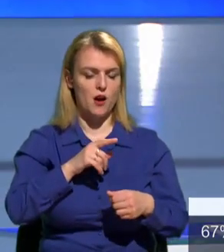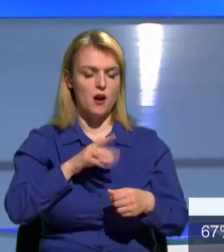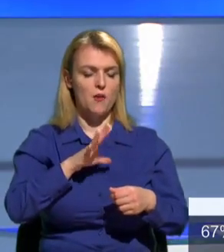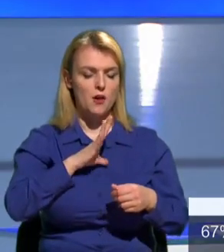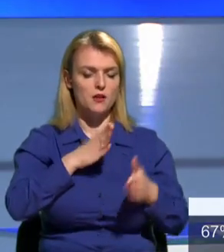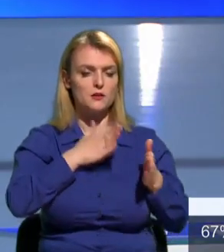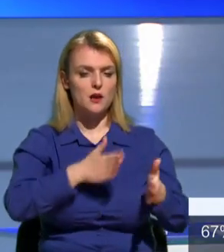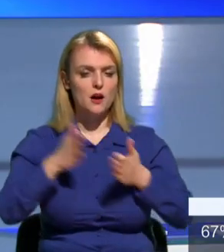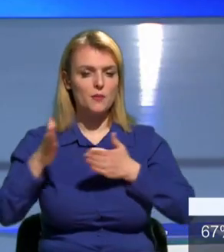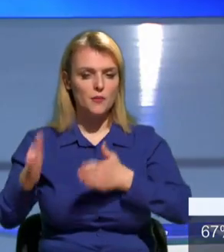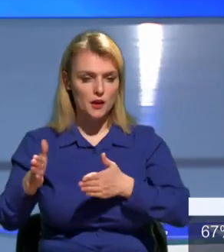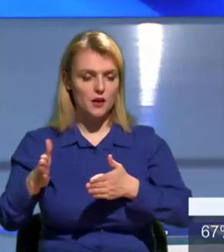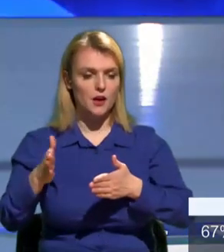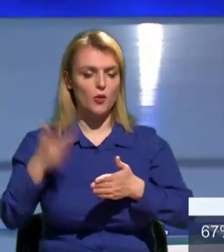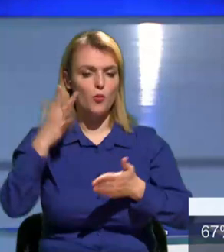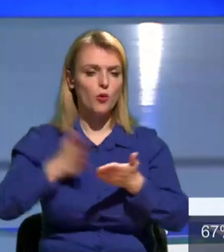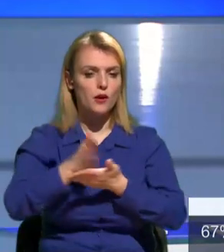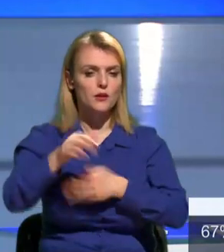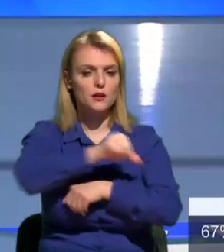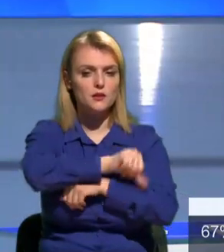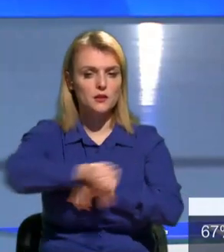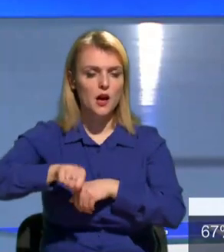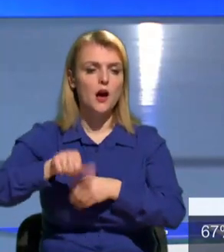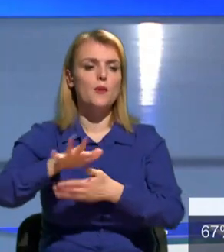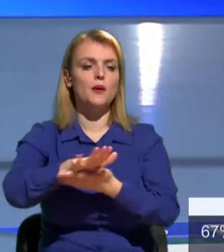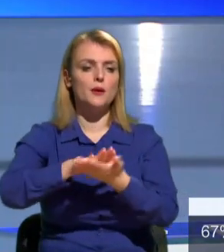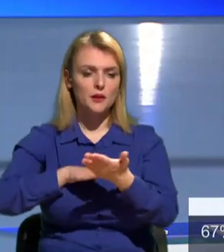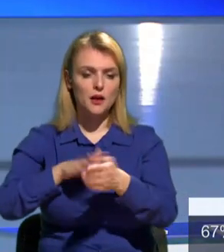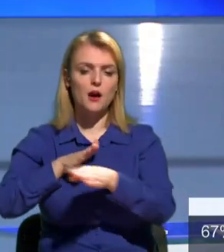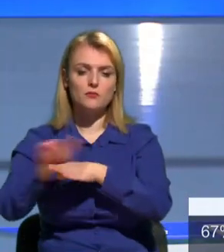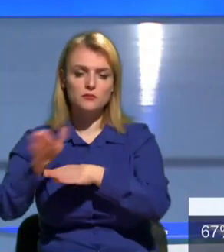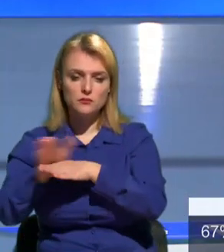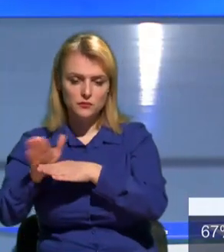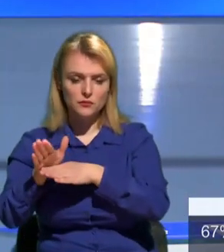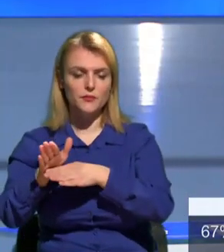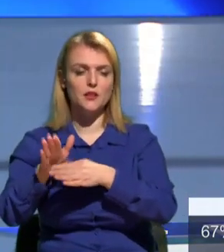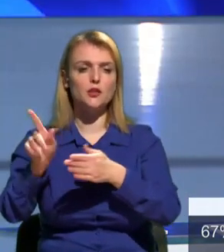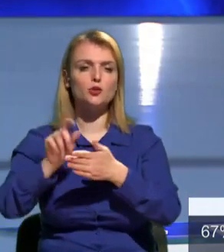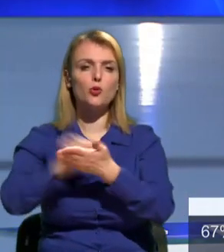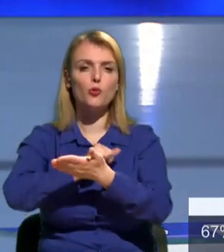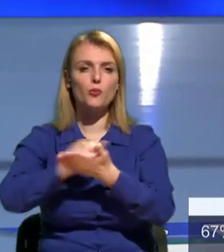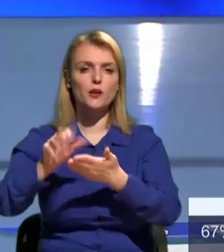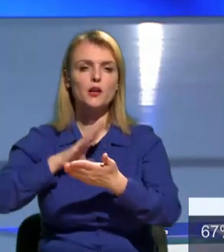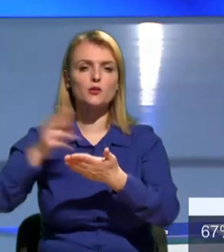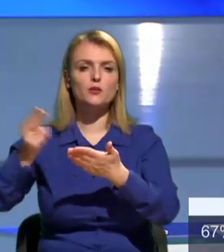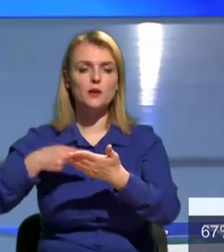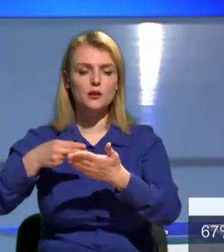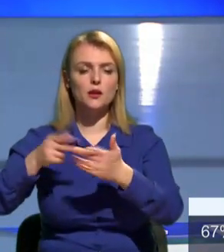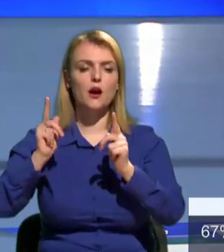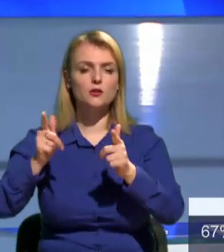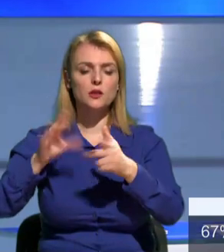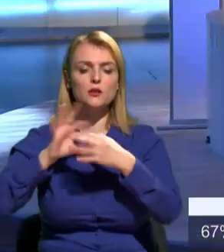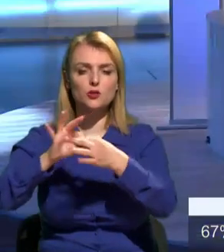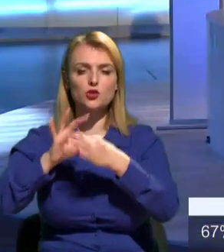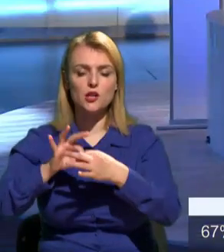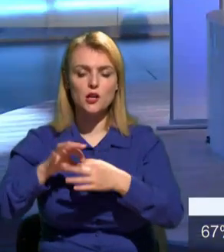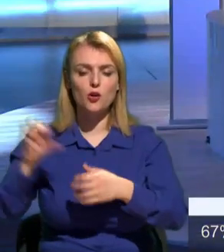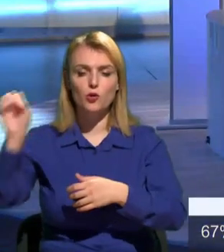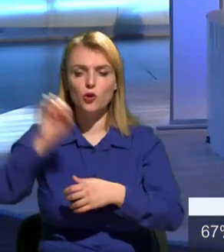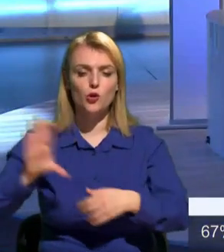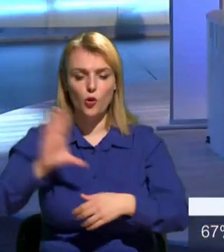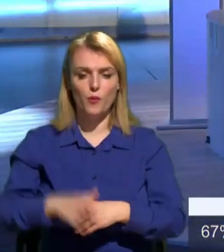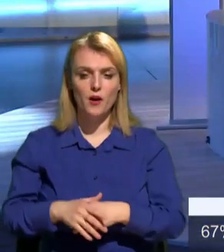lucru? Noi continuăm implementarea acordului de asociere cu Uniunea Europeană. Nu pentru că vom deveni membri a Uniunii Europene, pentru că Uniunea